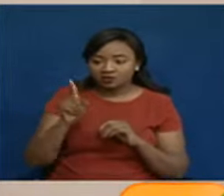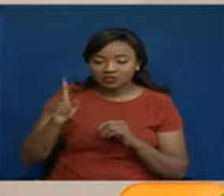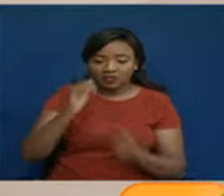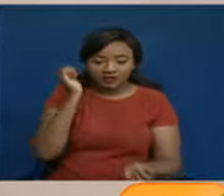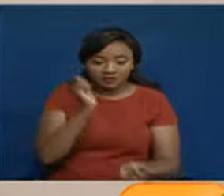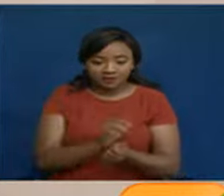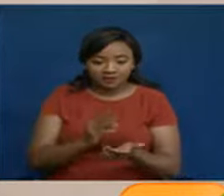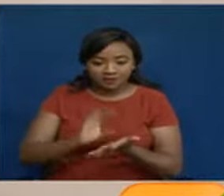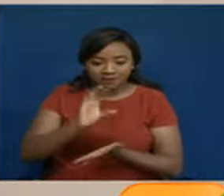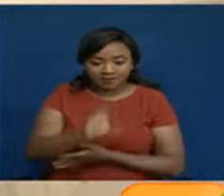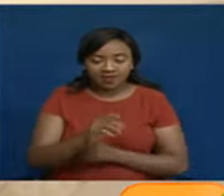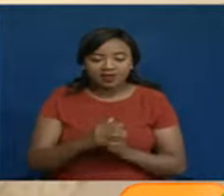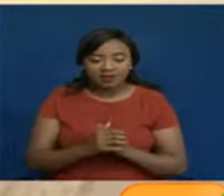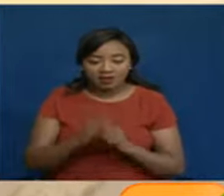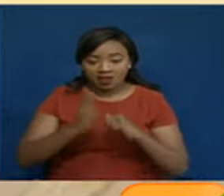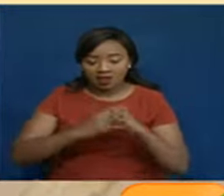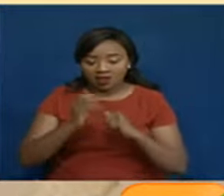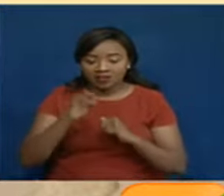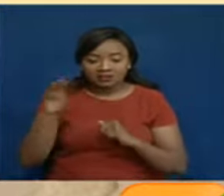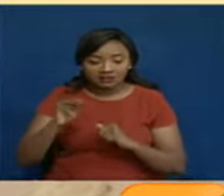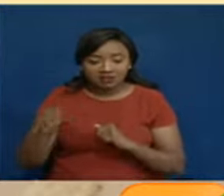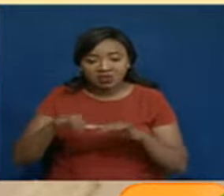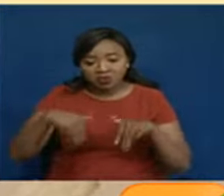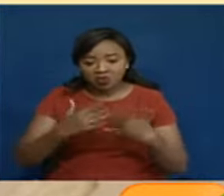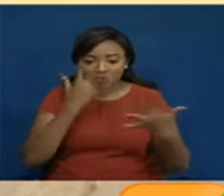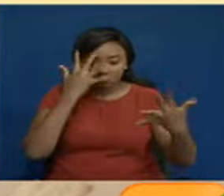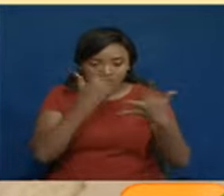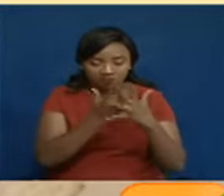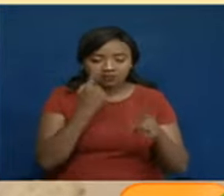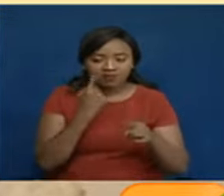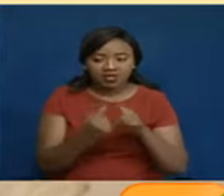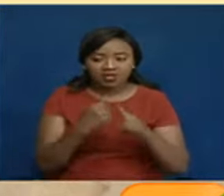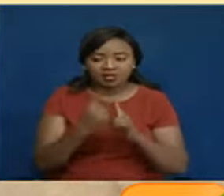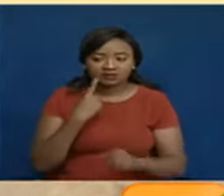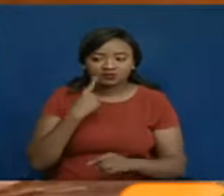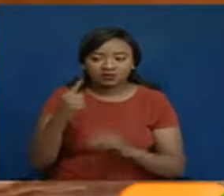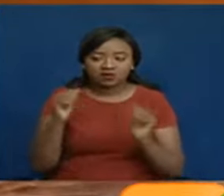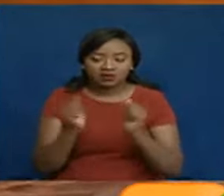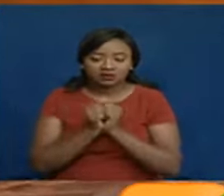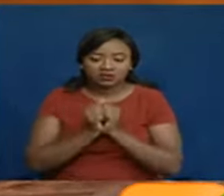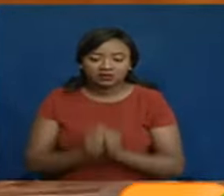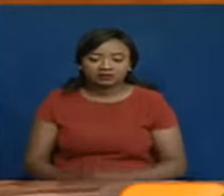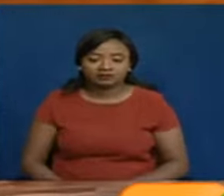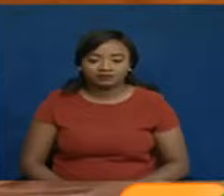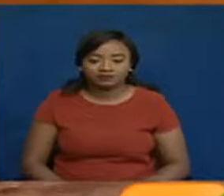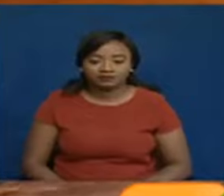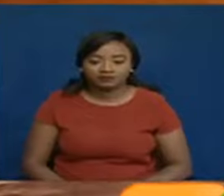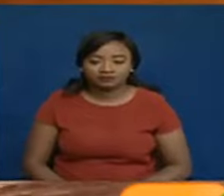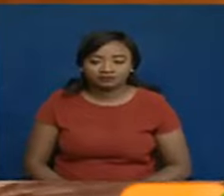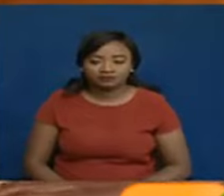shilingi milioni 90 au afungwe gerezani kwa miaka 110.